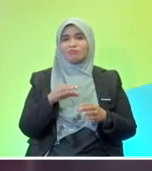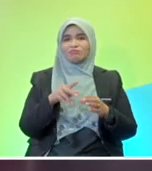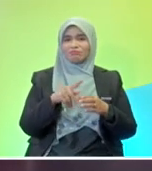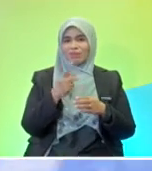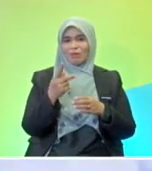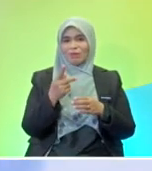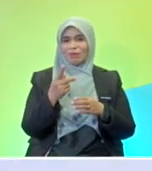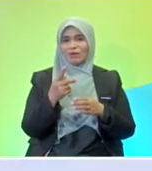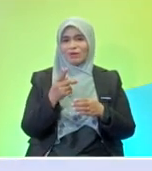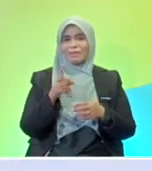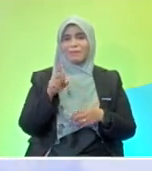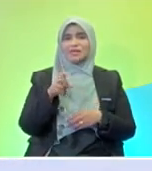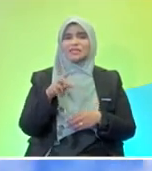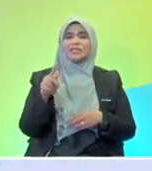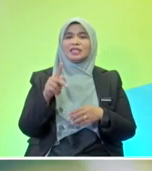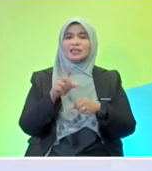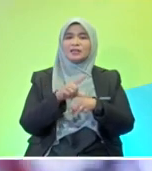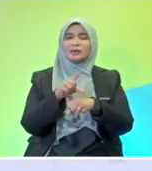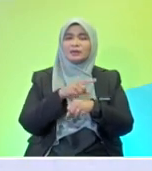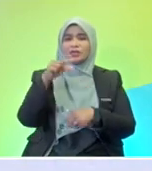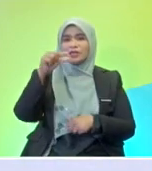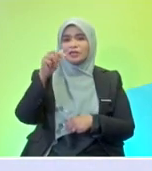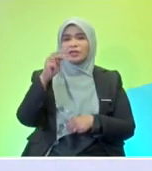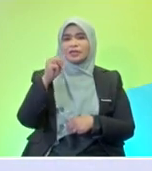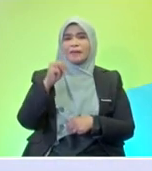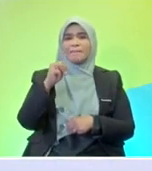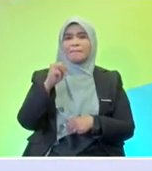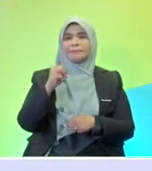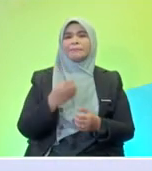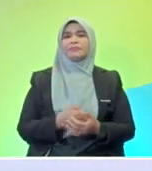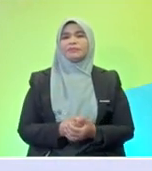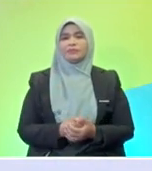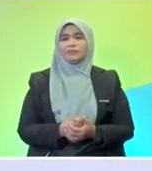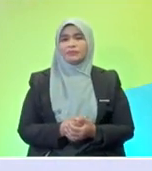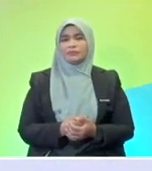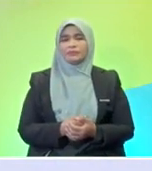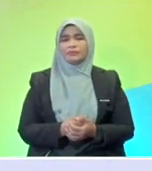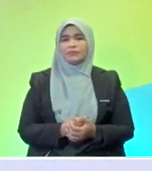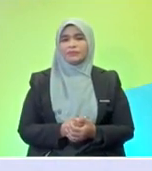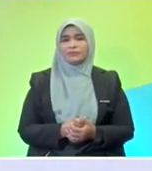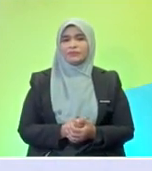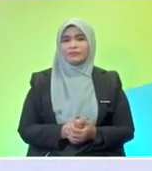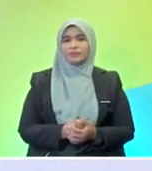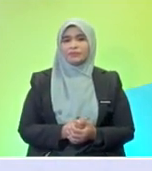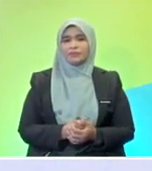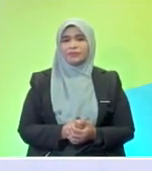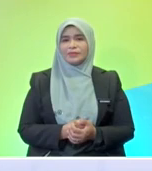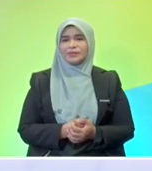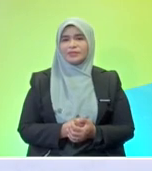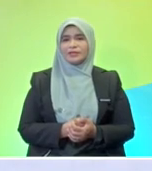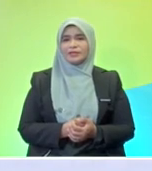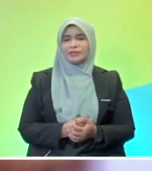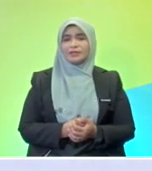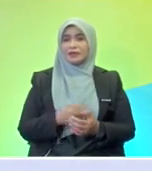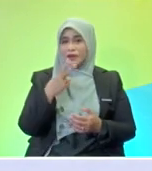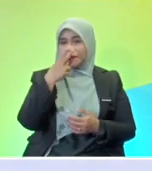Pastikan cukup tau guna gam tu. Kalau tak tertanggal mata dia lepas tu hilang. Sebab kecil je. Buat yang ni memang